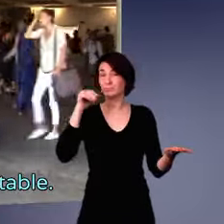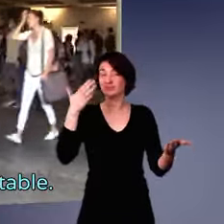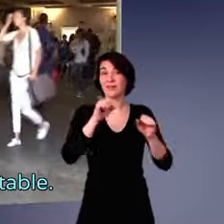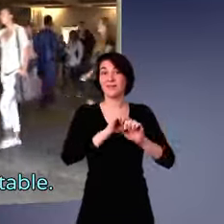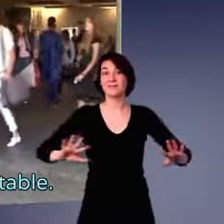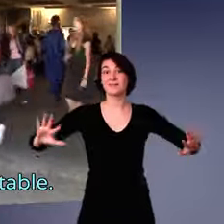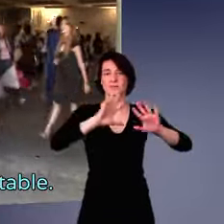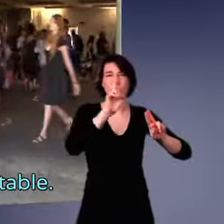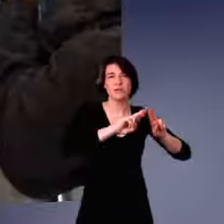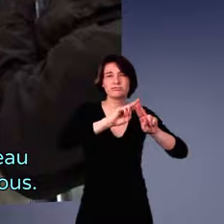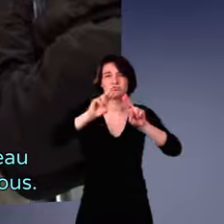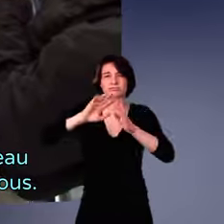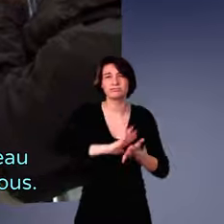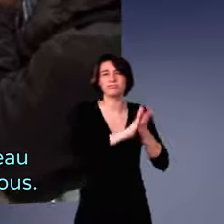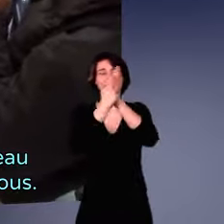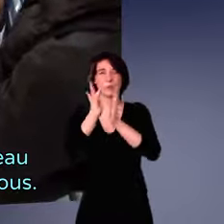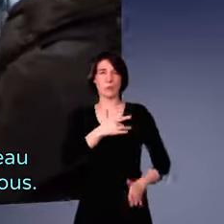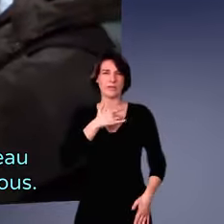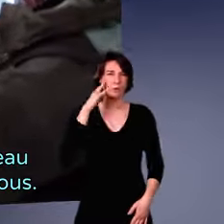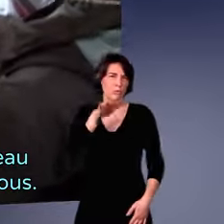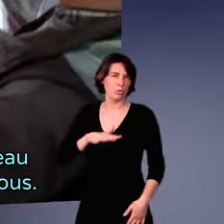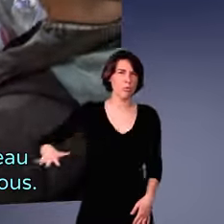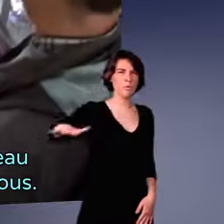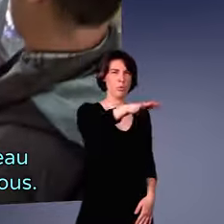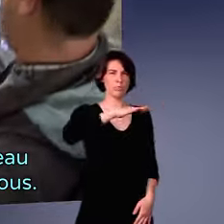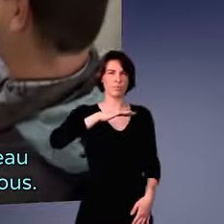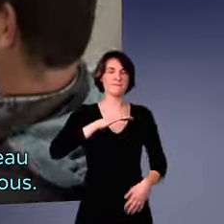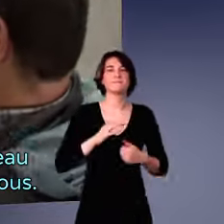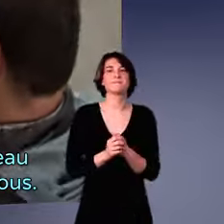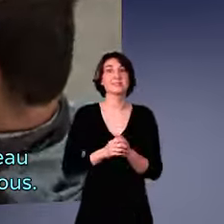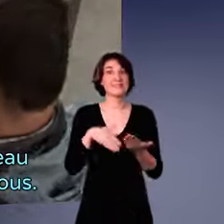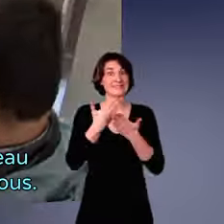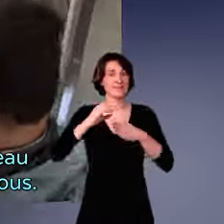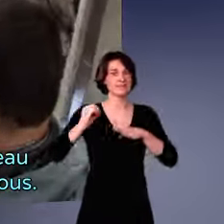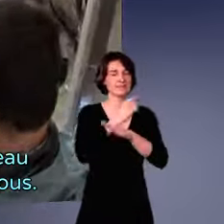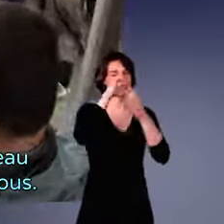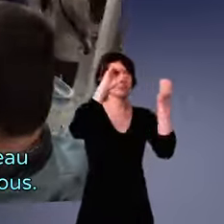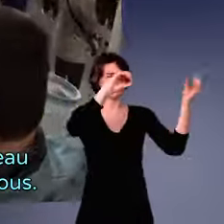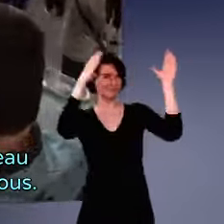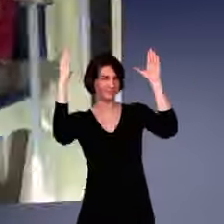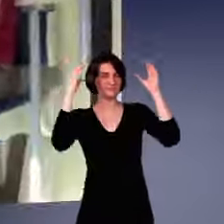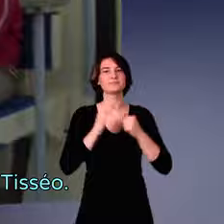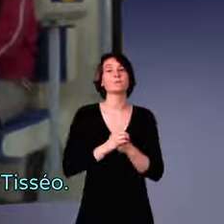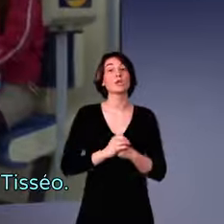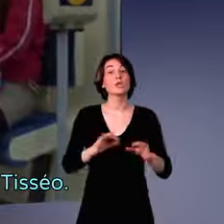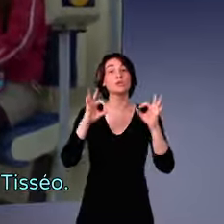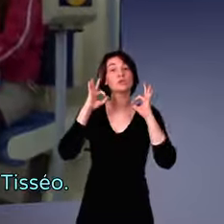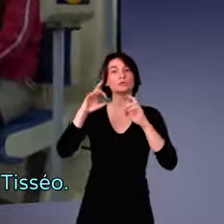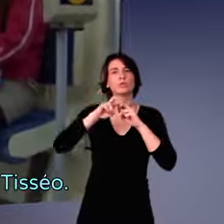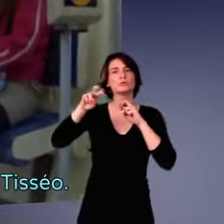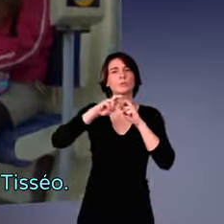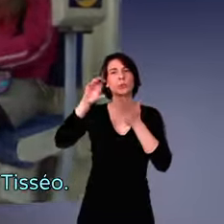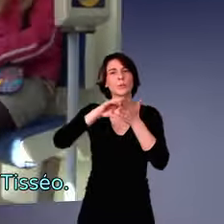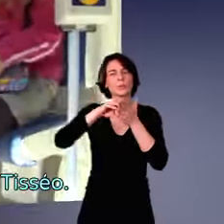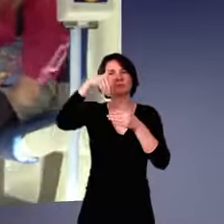situation inconfortable les améliorations du réseau servent donc à toutes et à tous c'est cette logique qui